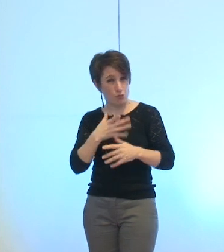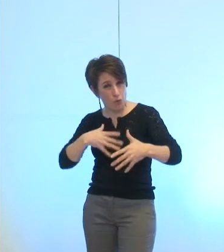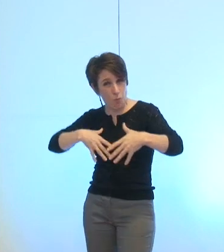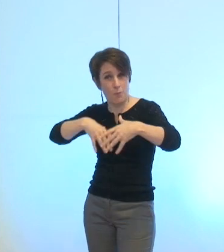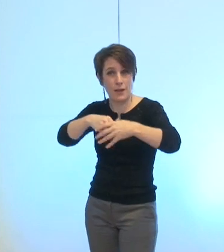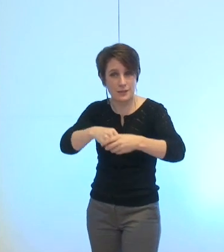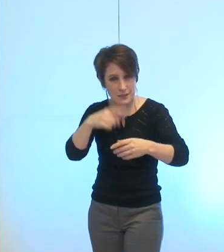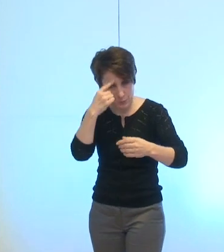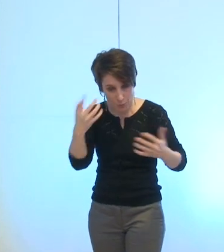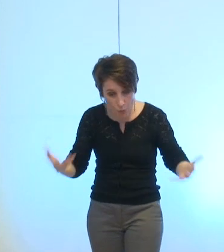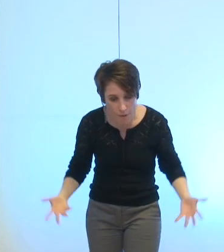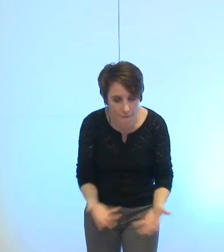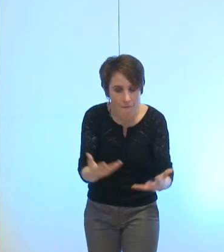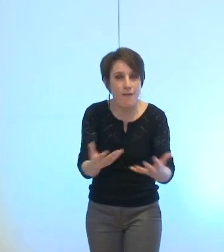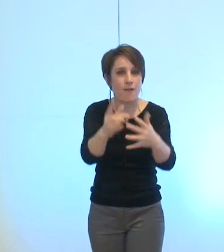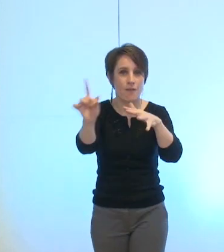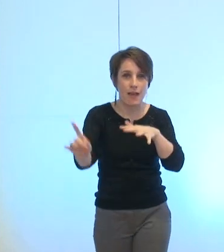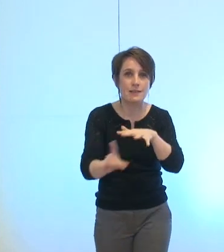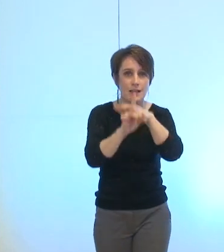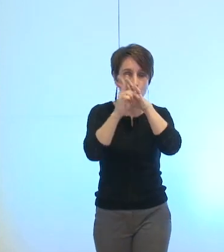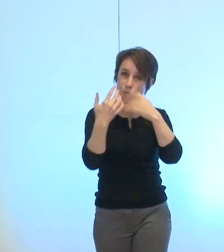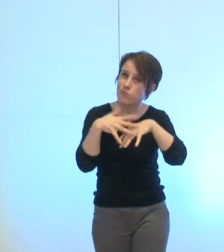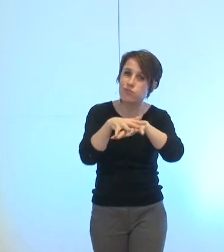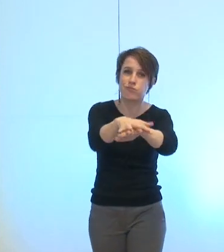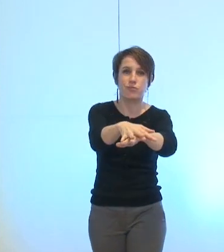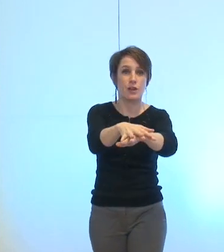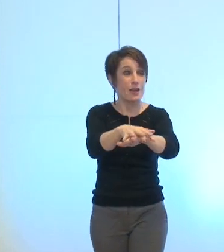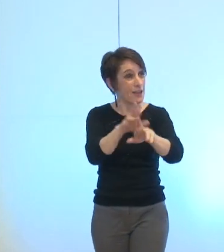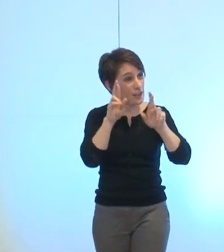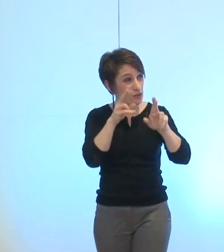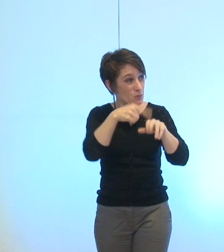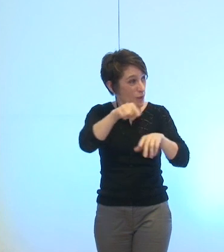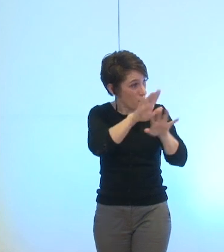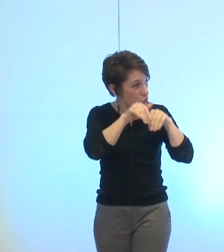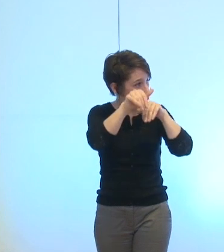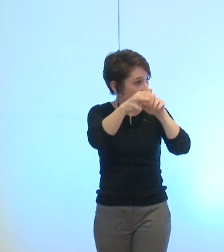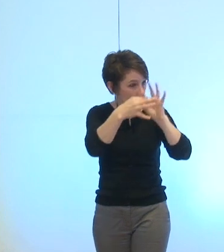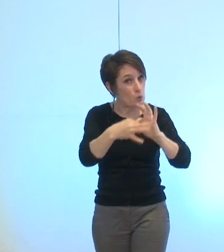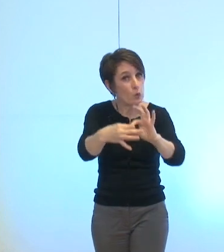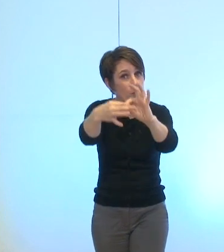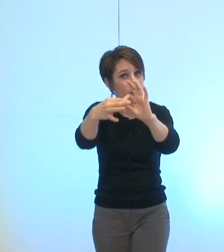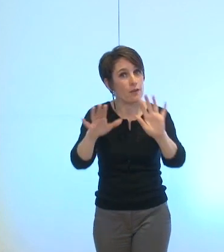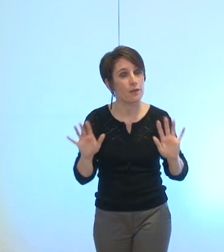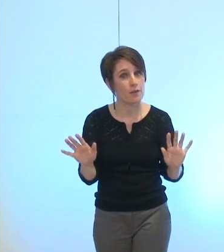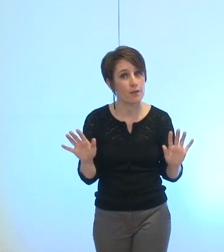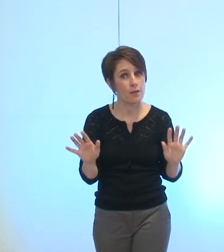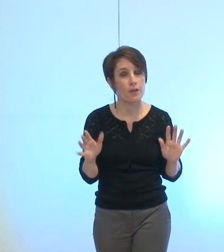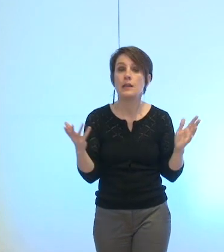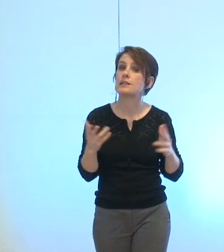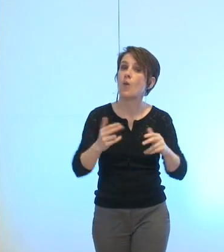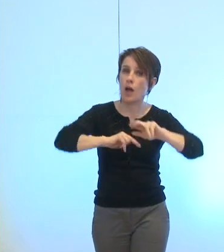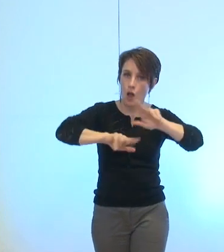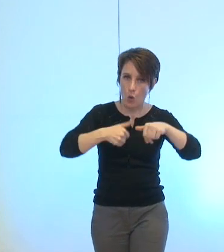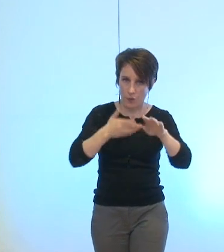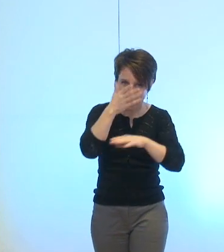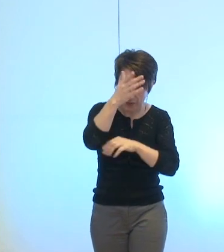dispositifs d'insertion et j'espère vraiment que vous continuerez à le faire ce sont les contrats d'avenir